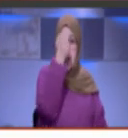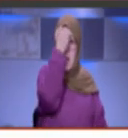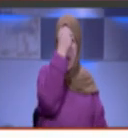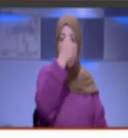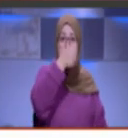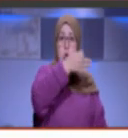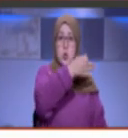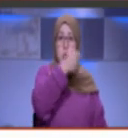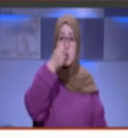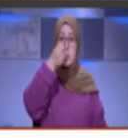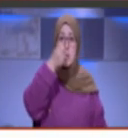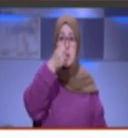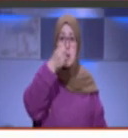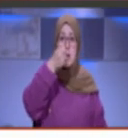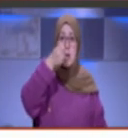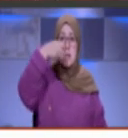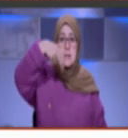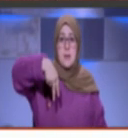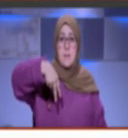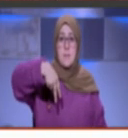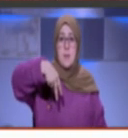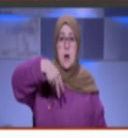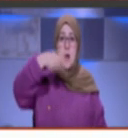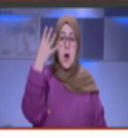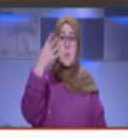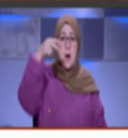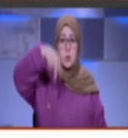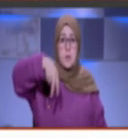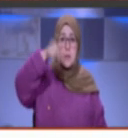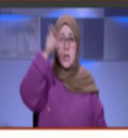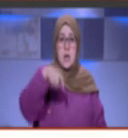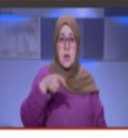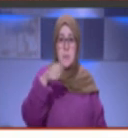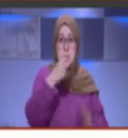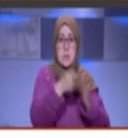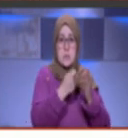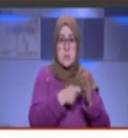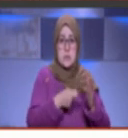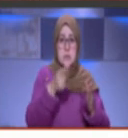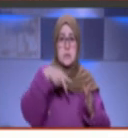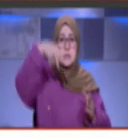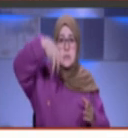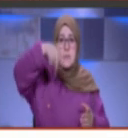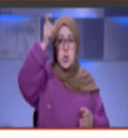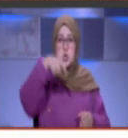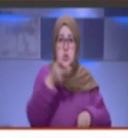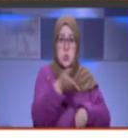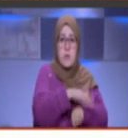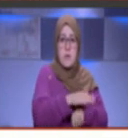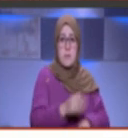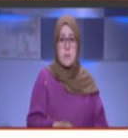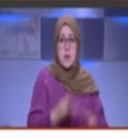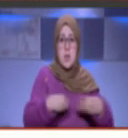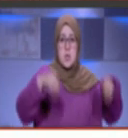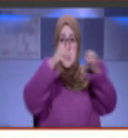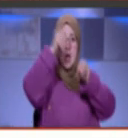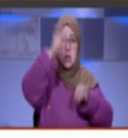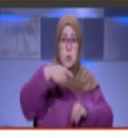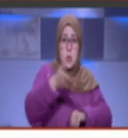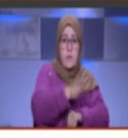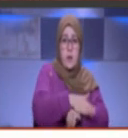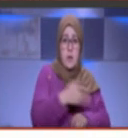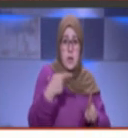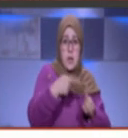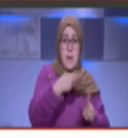10384 حالة إصابة، بينما أعلنت كوريا الجنوبية تسجيل 8 وفيات جديدة ليصل إجمالي حالات الوفاة